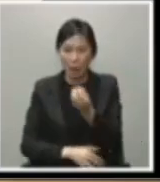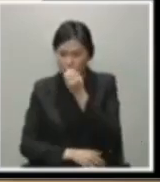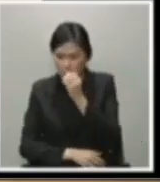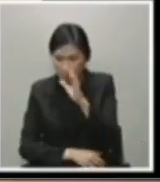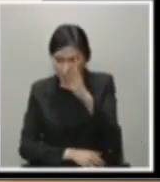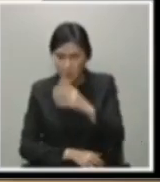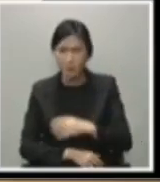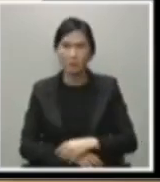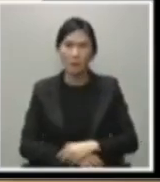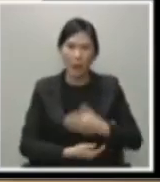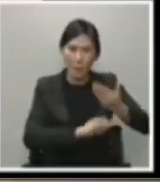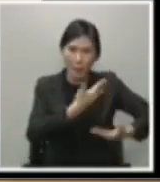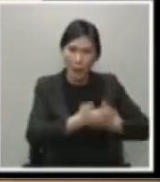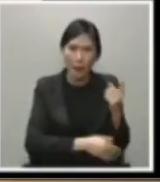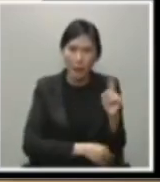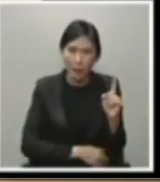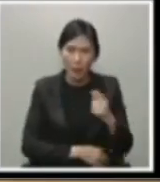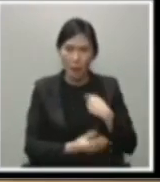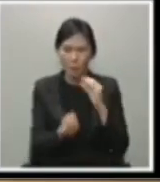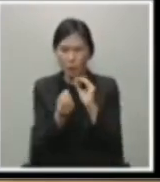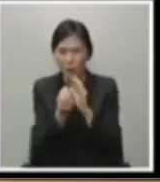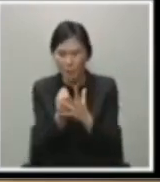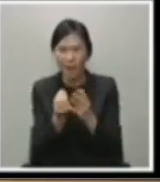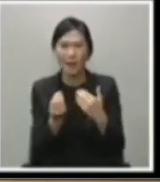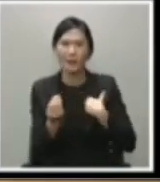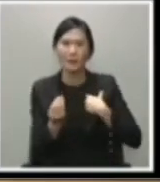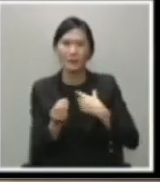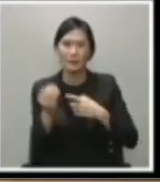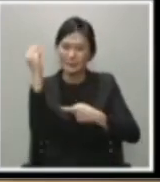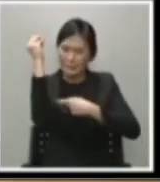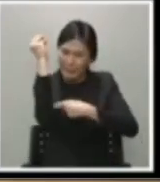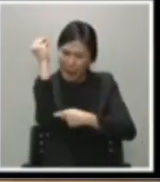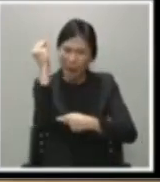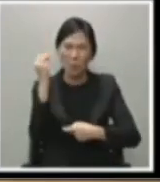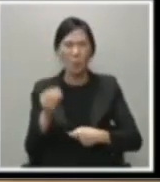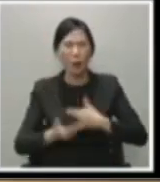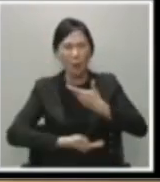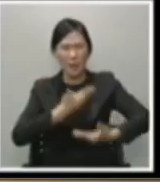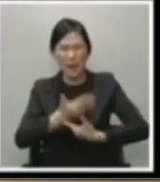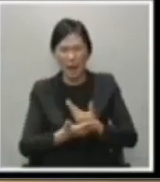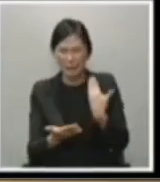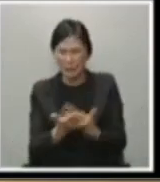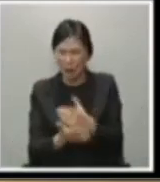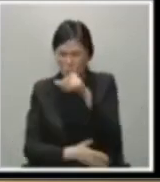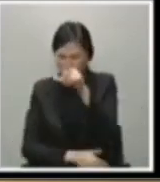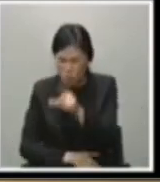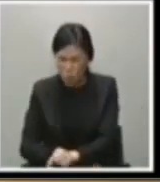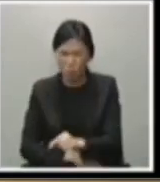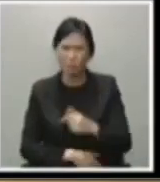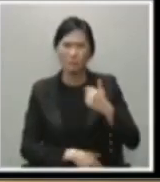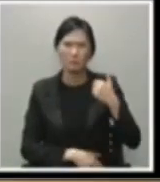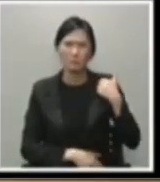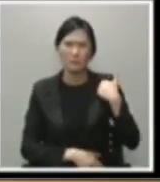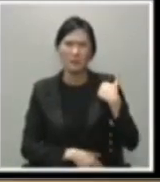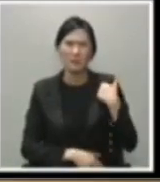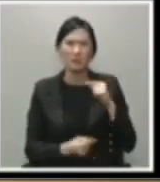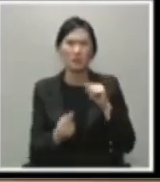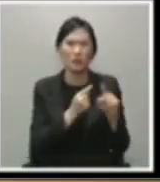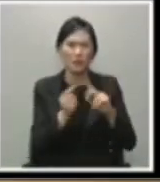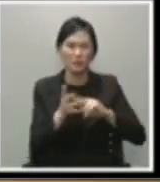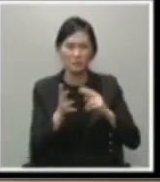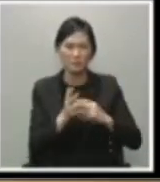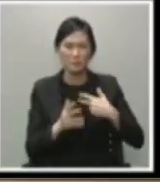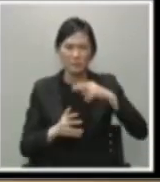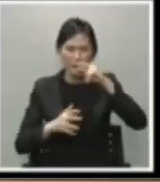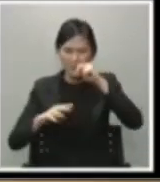ผลไม้ข้าวมันยางพารา ราคาแย่ครับก็ ก็คงเหลือแต่ราคาคุยครับตั้งแต่น้ำ